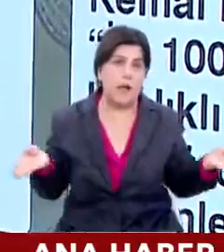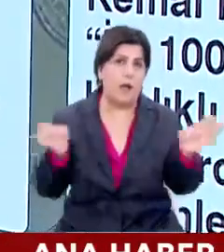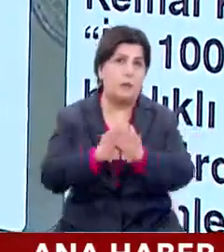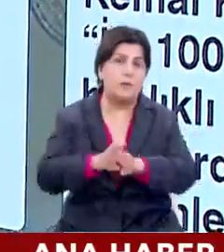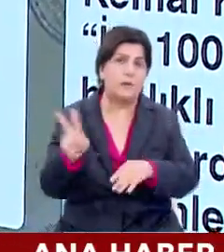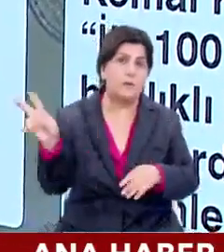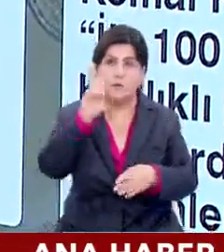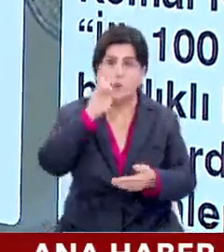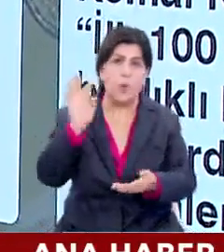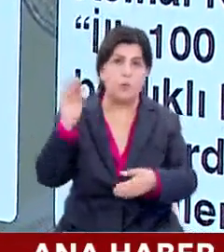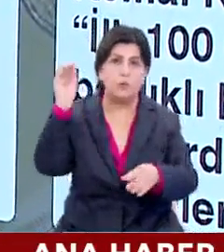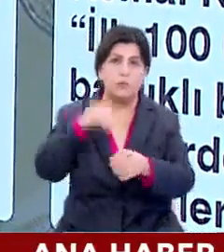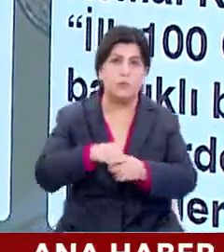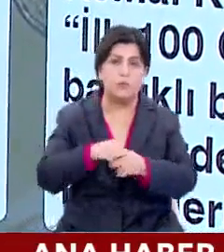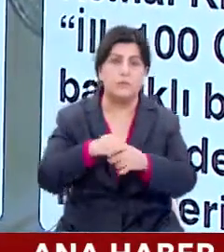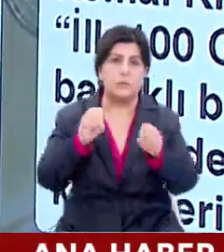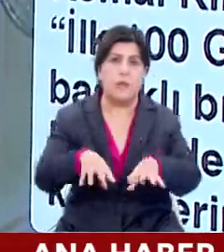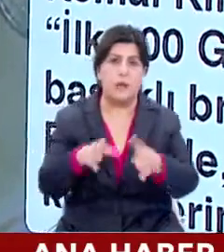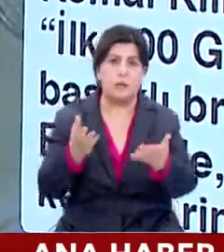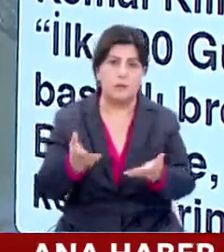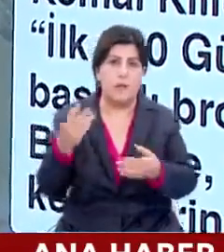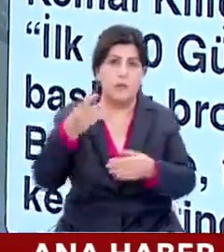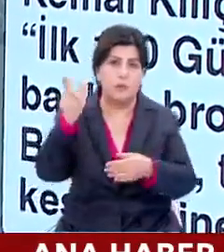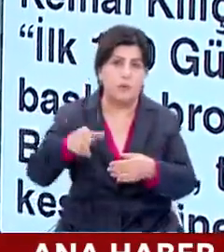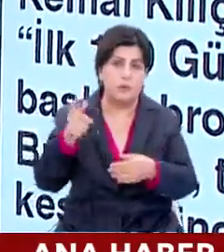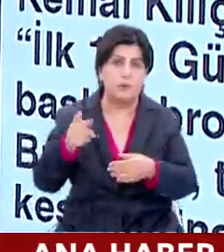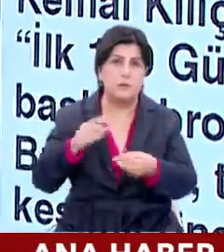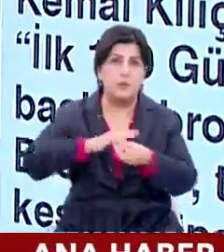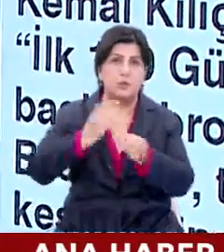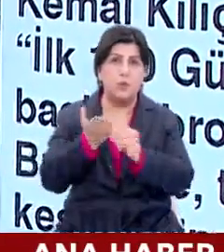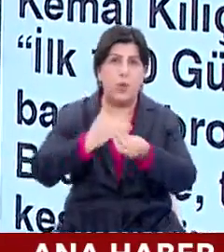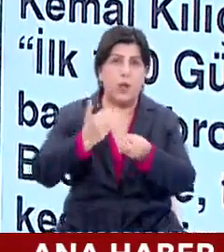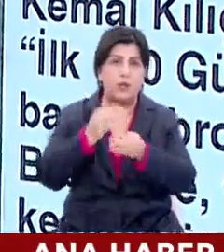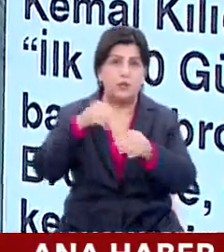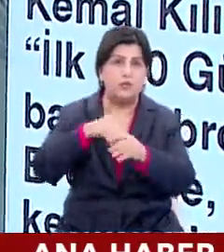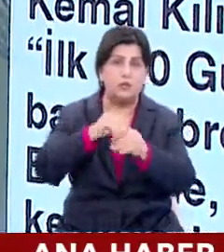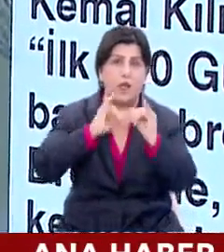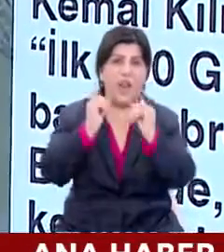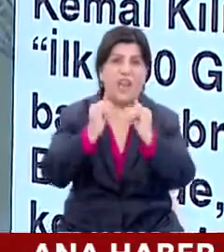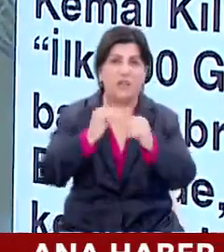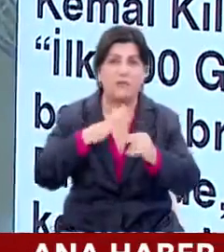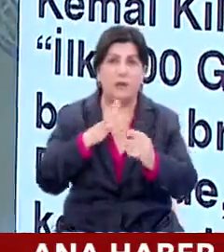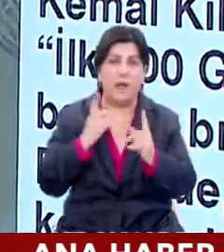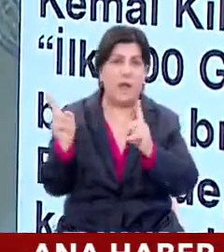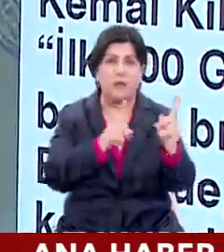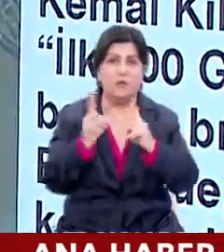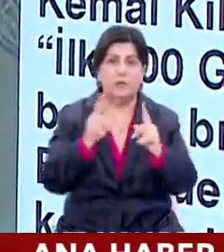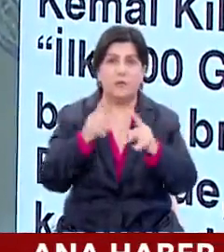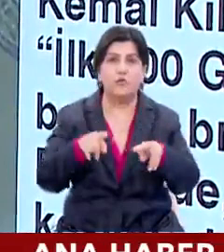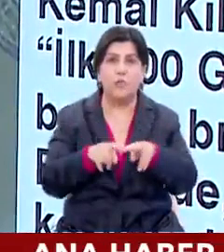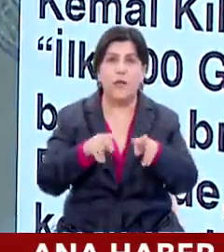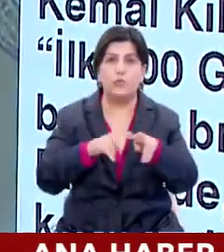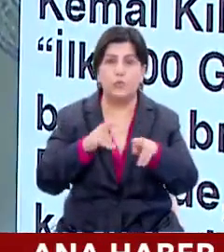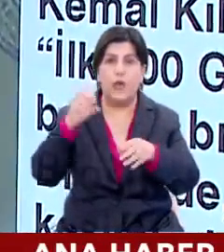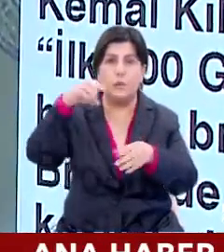son noktayı bıraktı şimdi bu arada bir de soğan eleştirileri var bir şekilde karşılıklı Sayın Numan